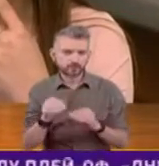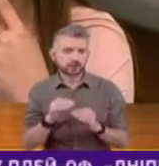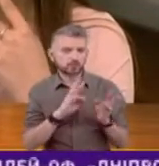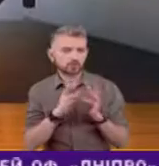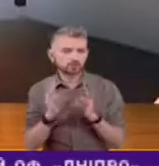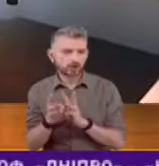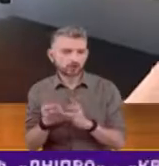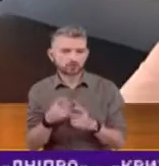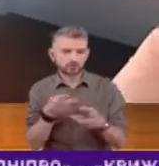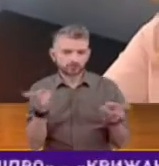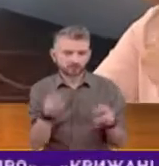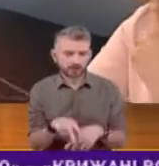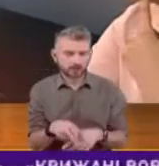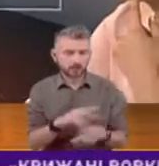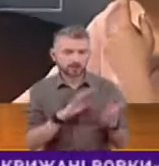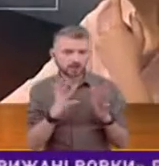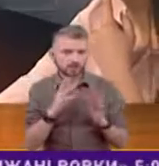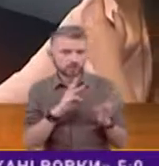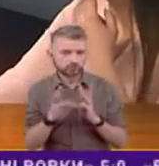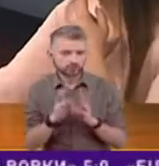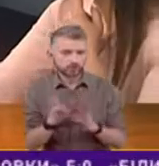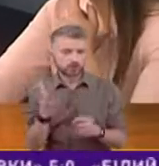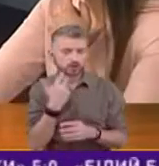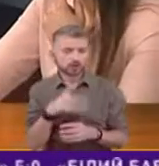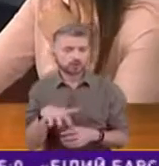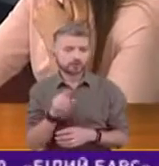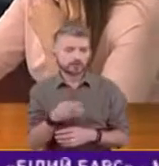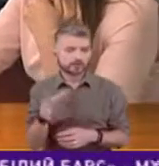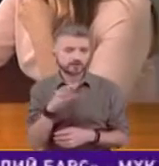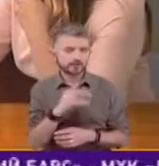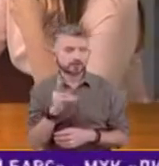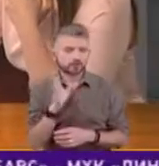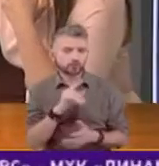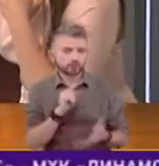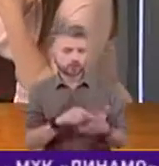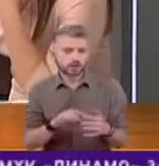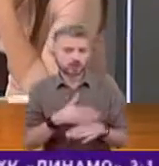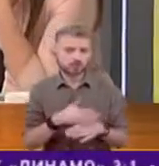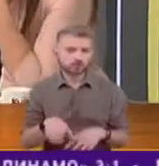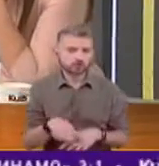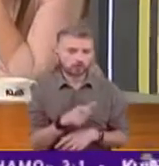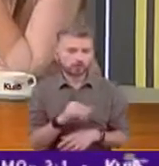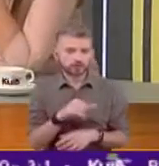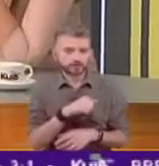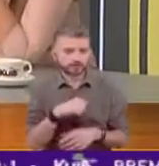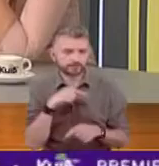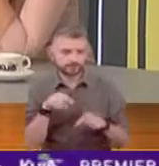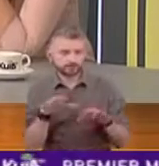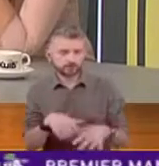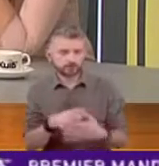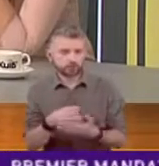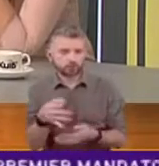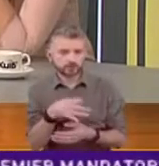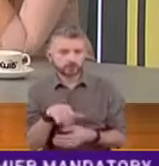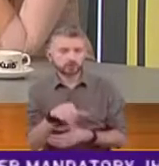деревами і кущами. Тоді всі, хто будуть потрапляти, ну, фактично, між дорогою і вже в сам заказник і до озера, у